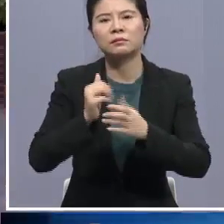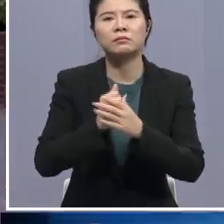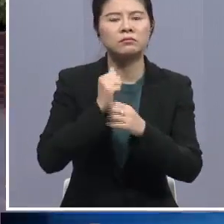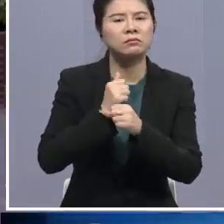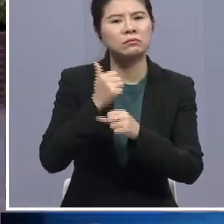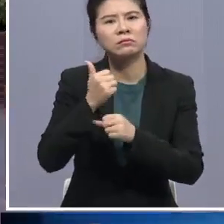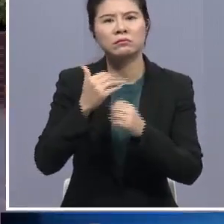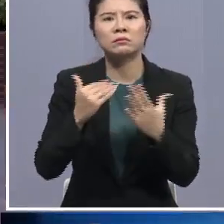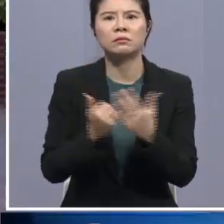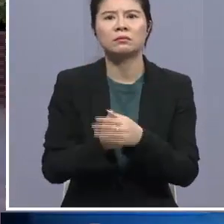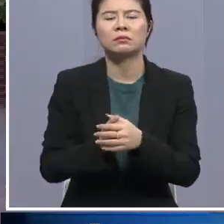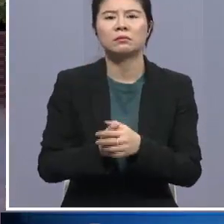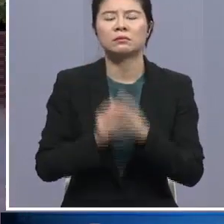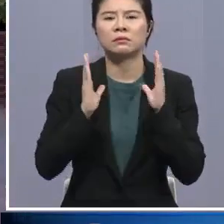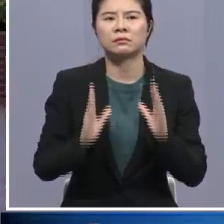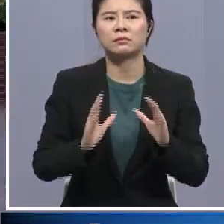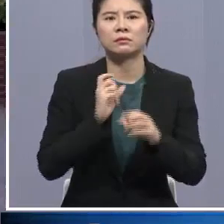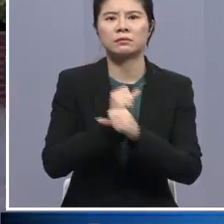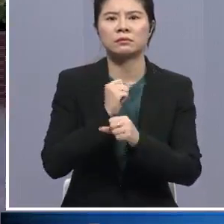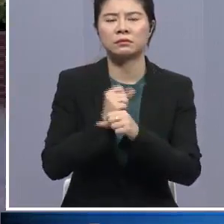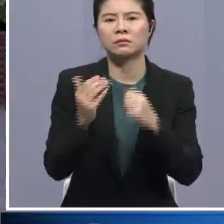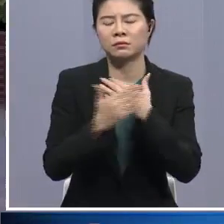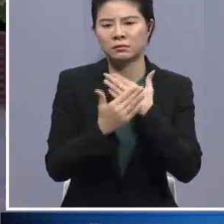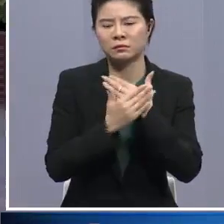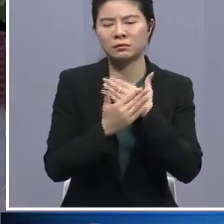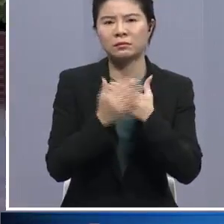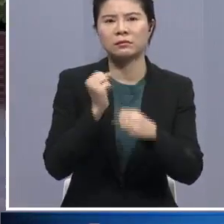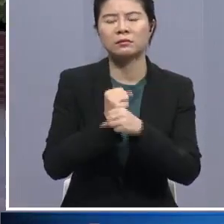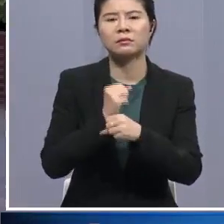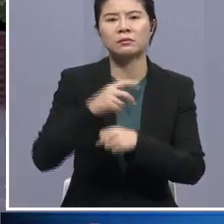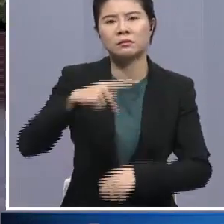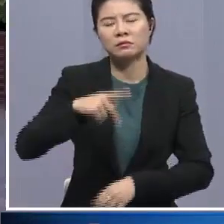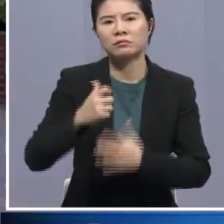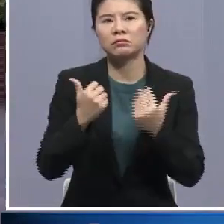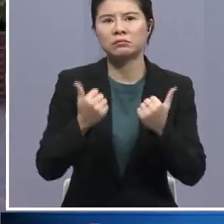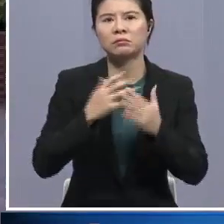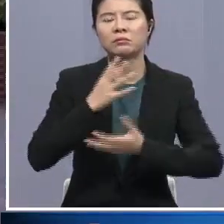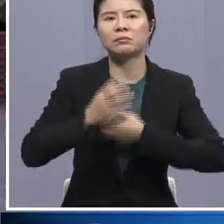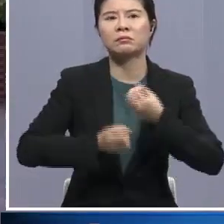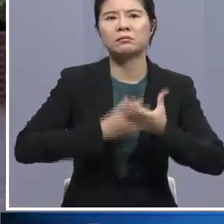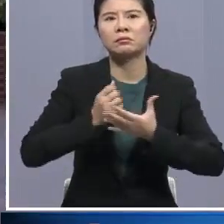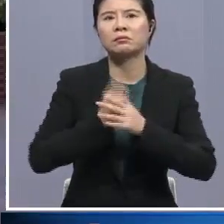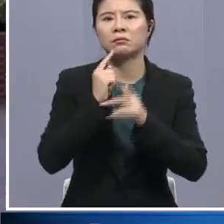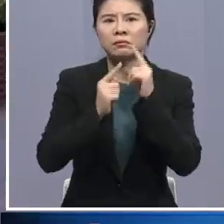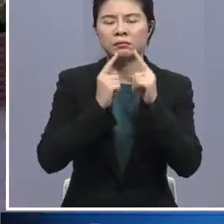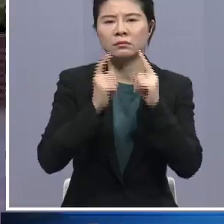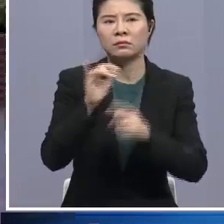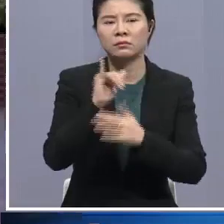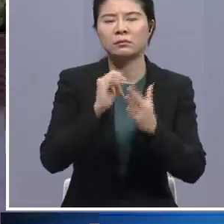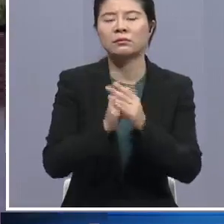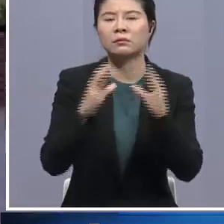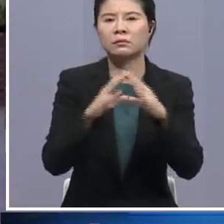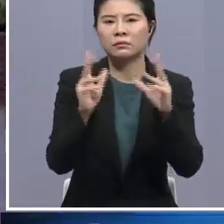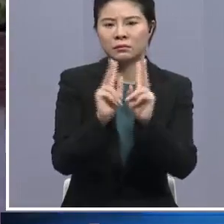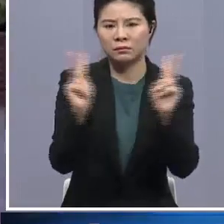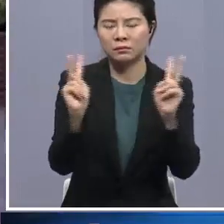าวว่าคณะกรรมการกฤษฎีกาจะเตือนเรื่องนี้เป็นพิเศษนายกบอกว่ายังไม่ได้พูดคุยกันเลยซึ่งคณะกรรมการกฤษฎีกาเนี่ยไม่ได้มี